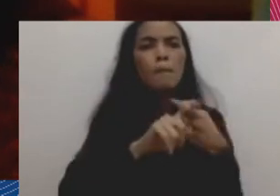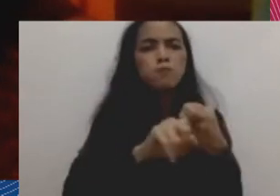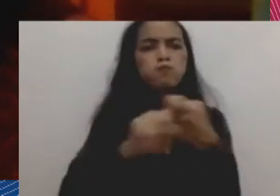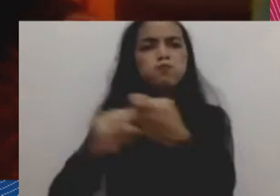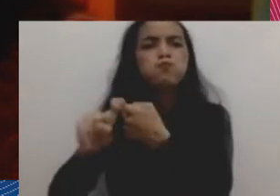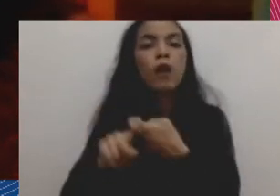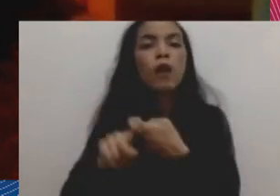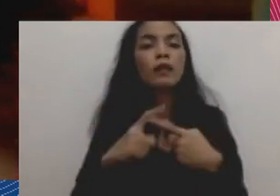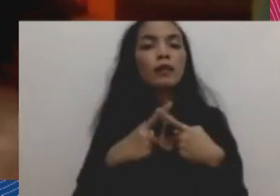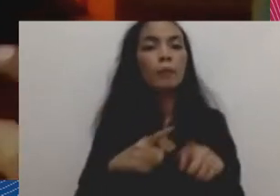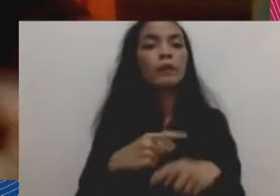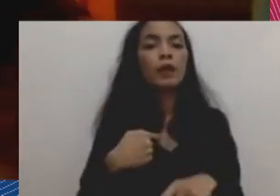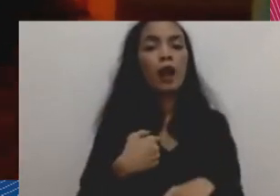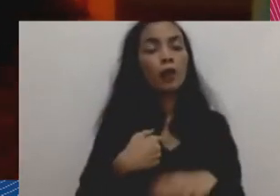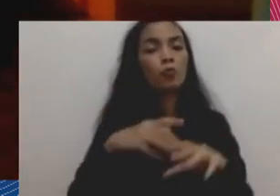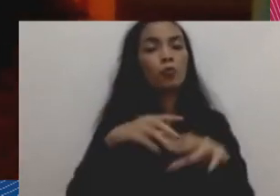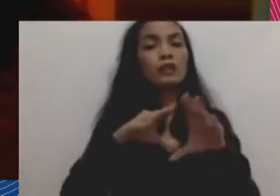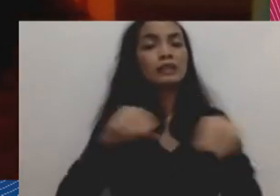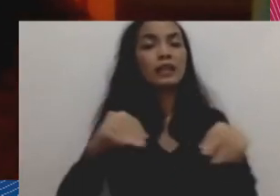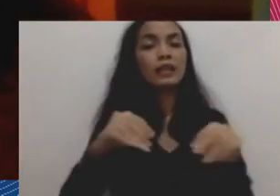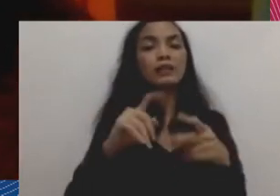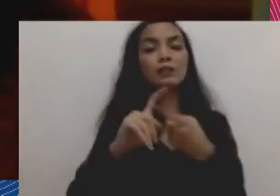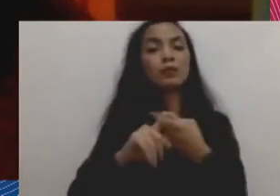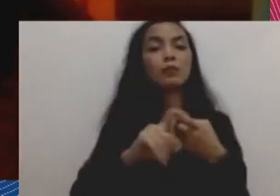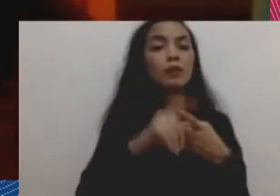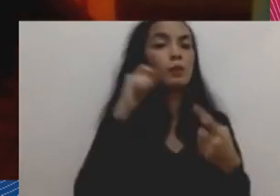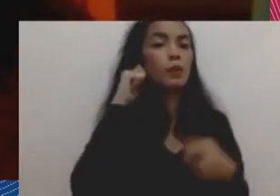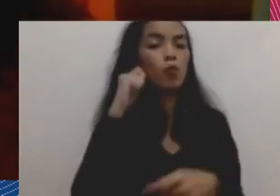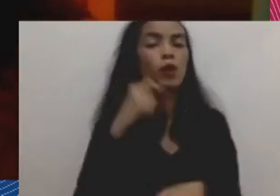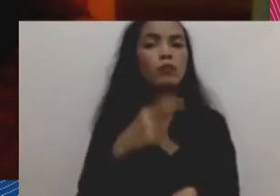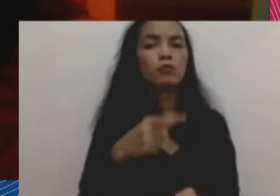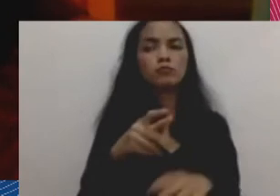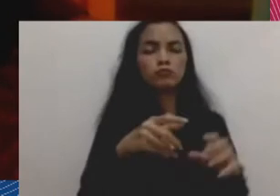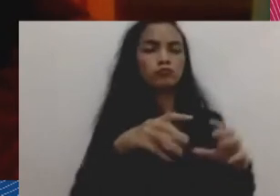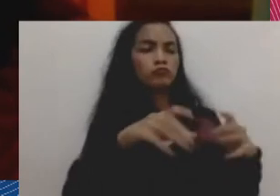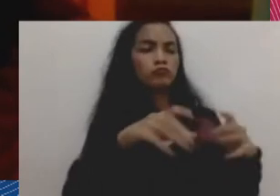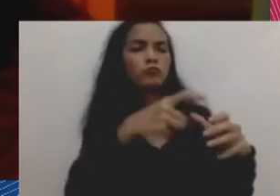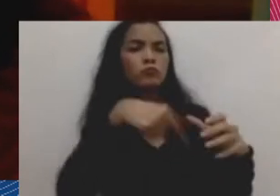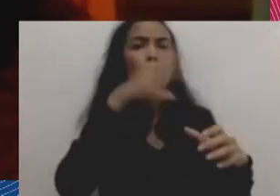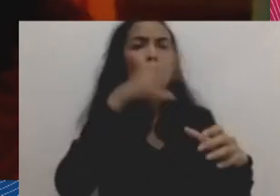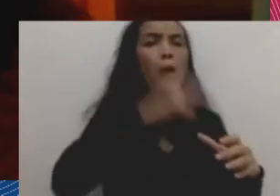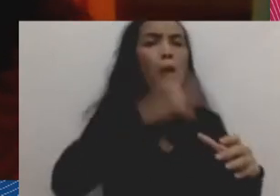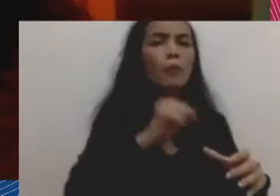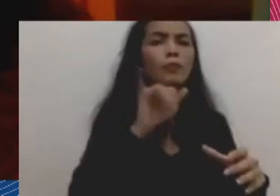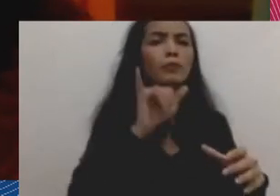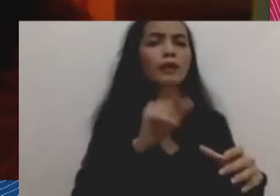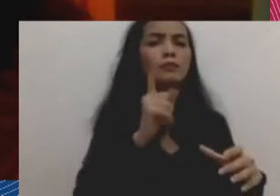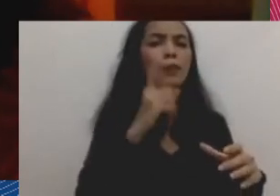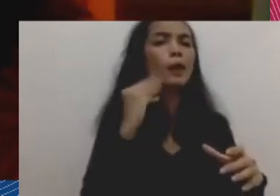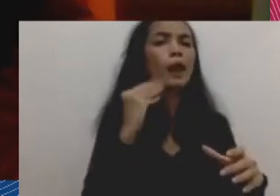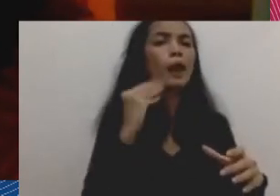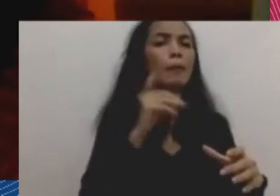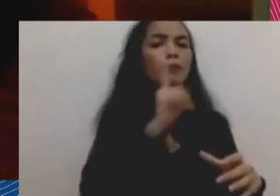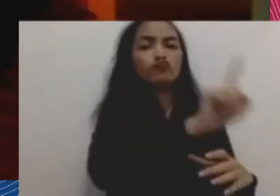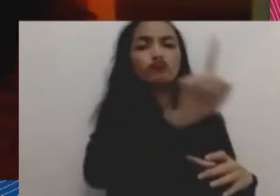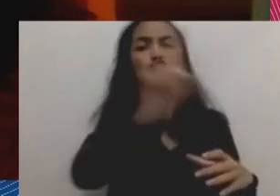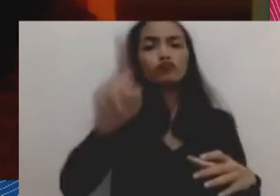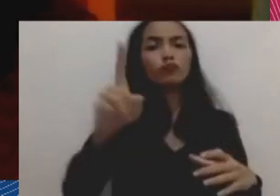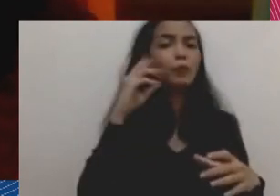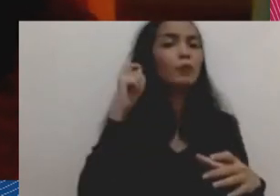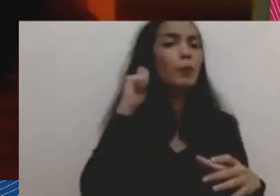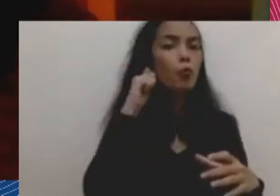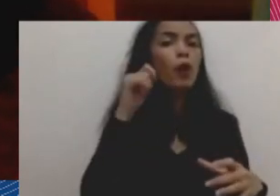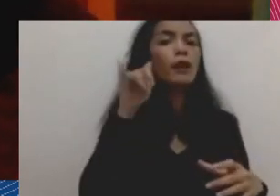perempuan, mereka rata-rata lebih gampang, lebih paham karena pengalamannya sebagai perempuan. Jadi kalau